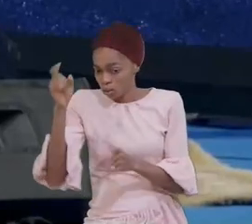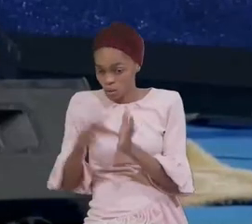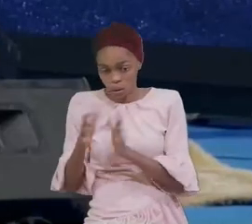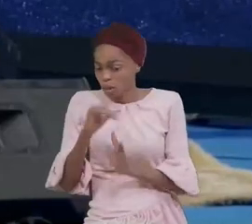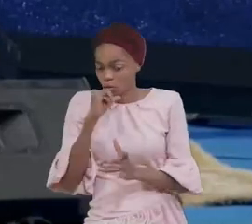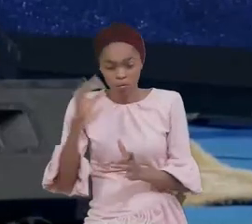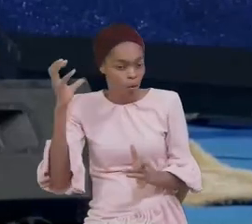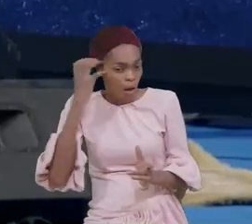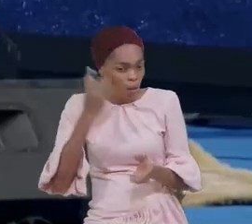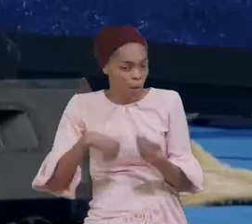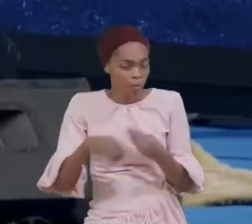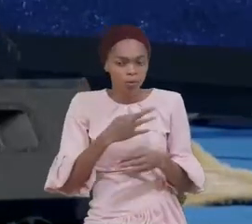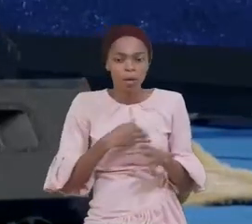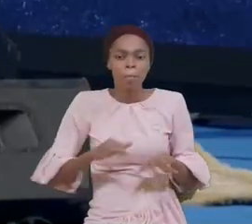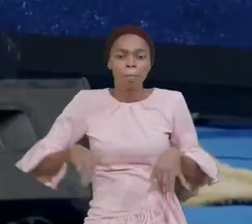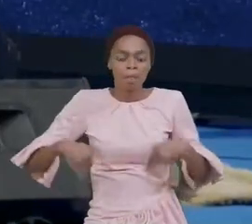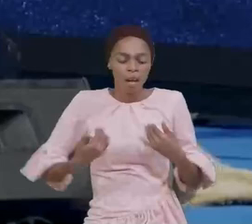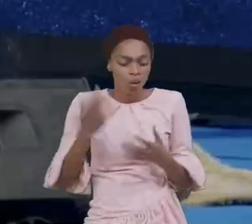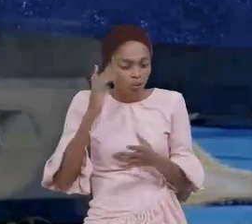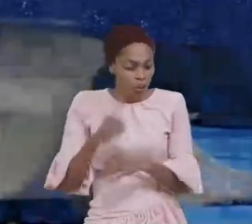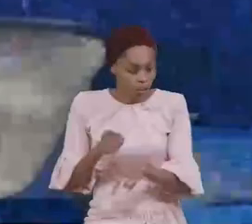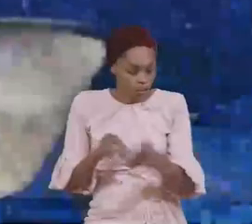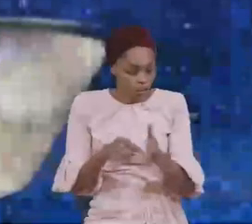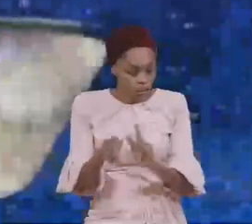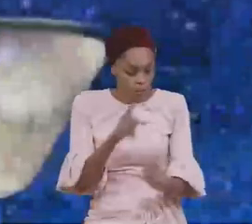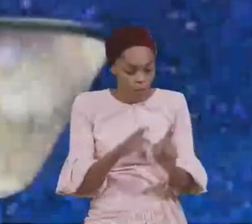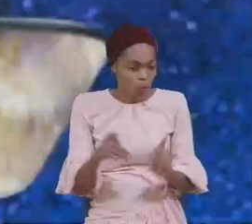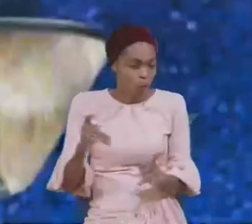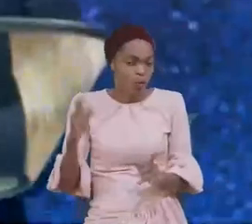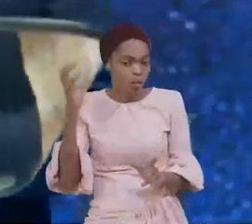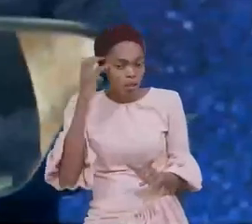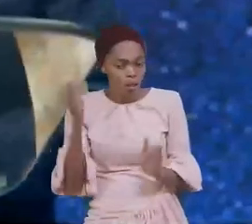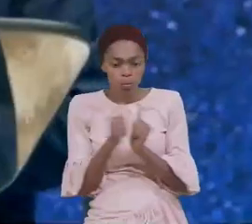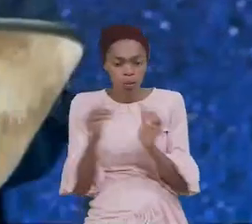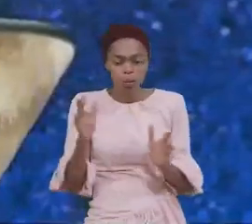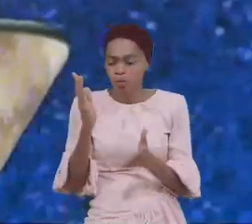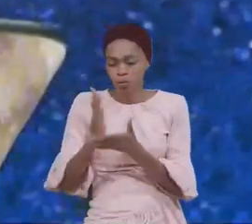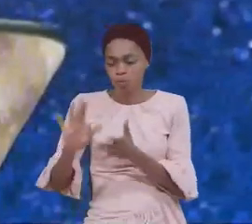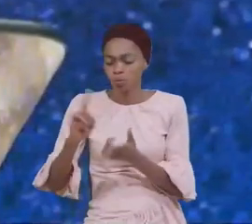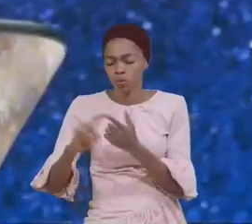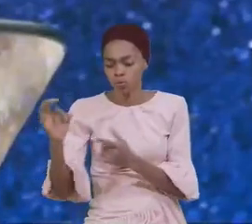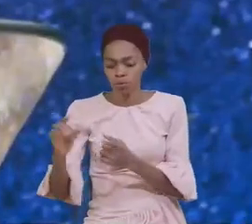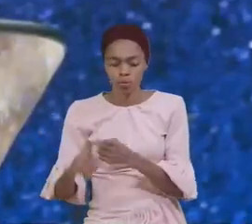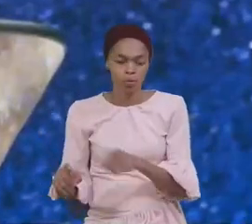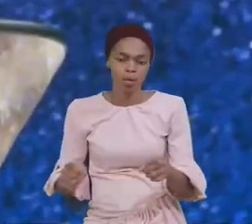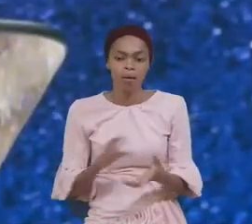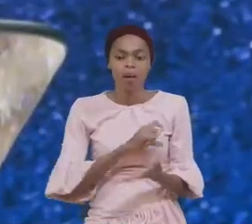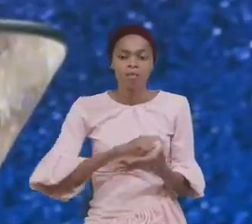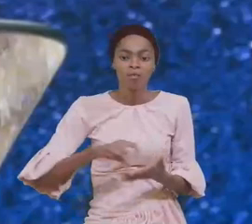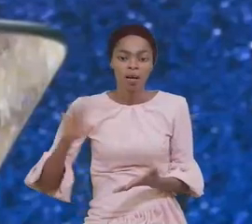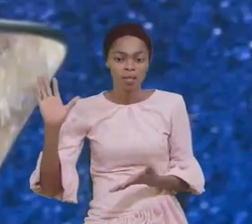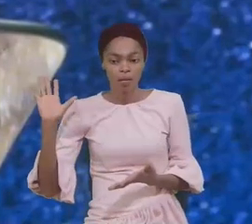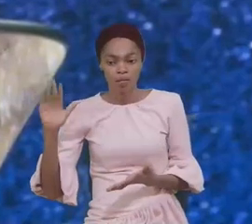Et comment en entendront-ils parler s'il n'y a personne qui prêche? Le verset 15